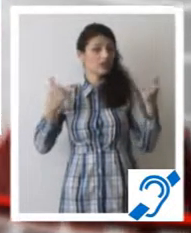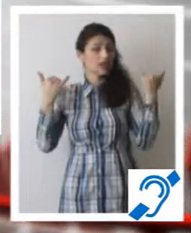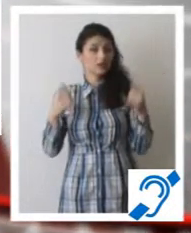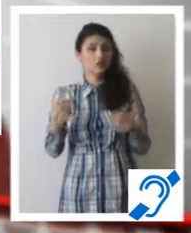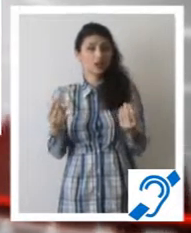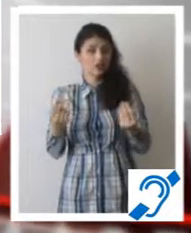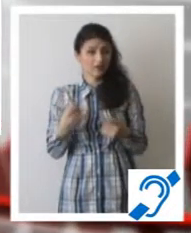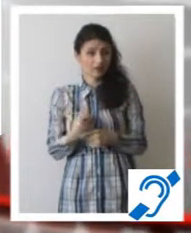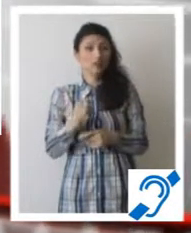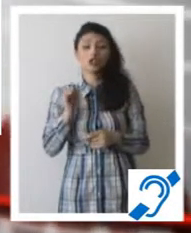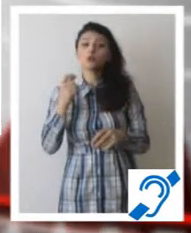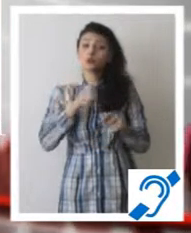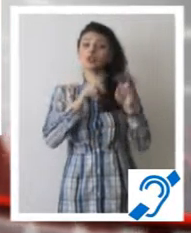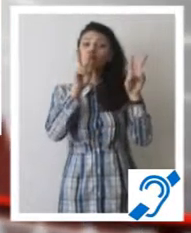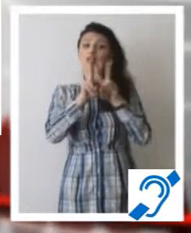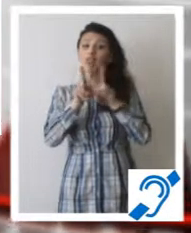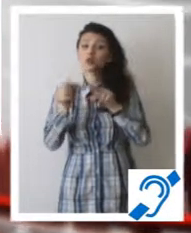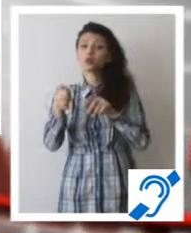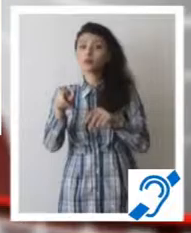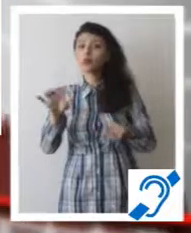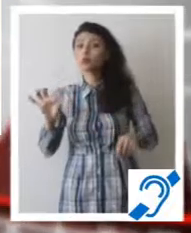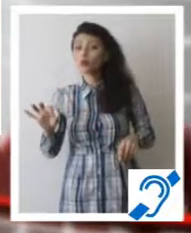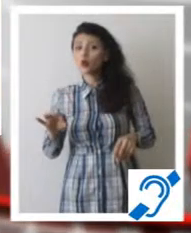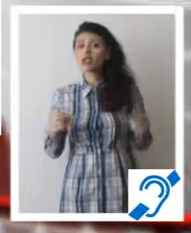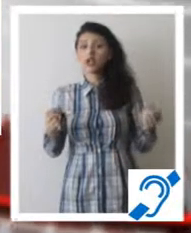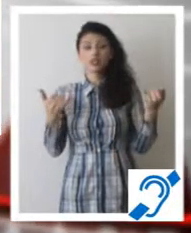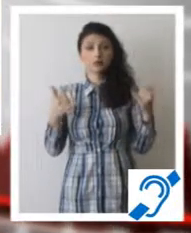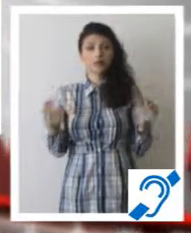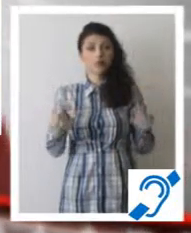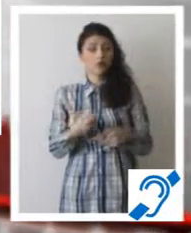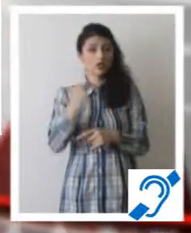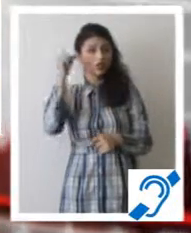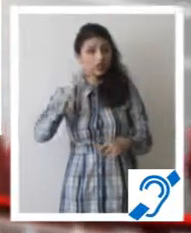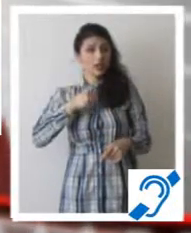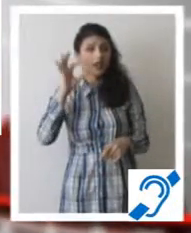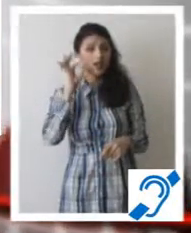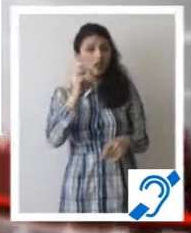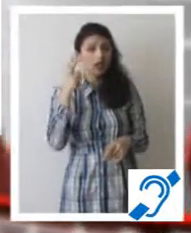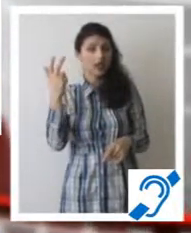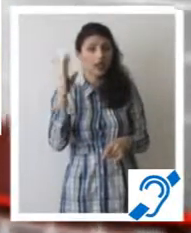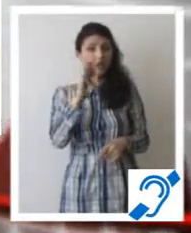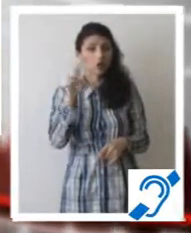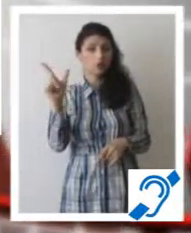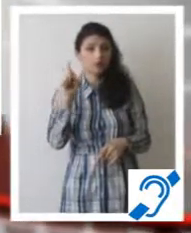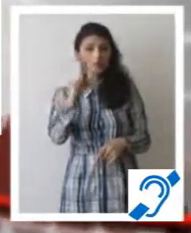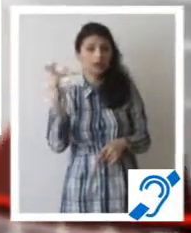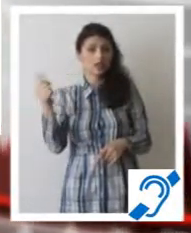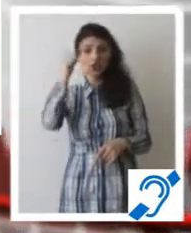și pe site-ul nostru www.absoluttv.ro. Pentru a ne semna la evenimente, ne puteți contacta la numărul